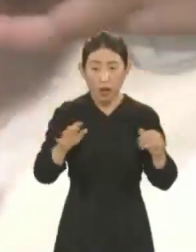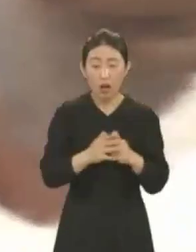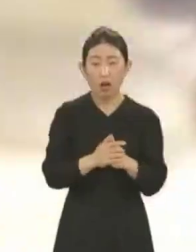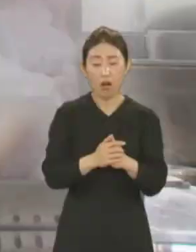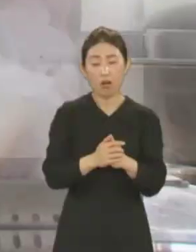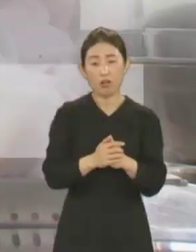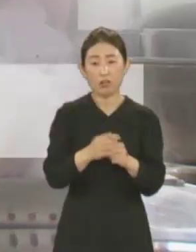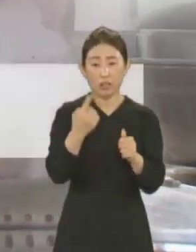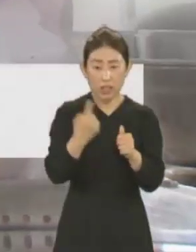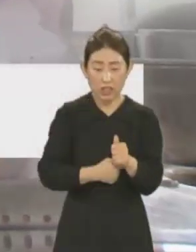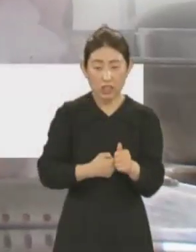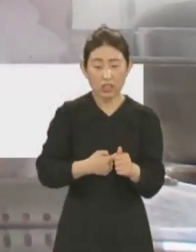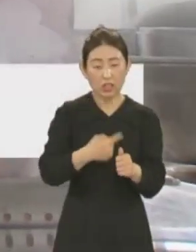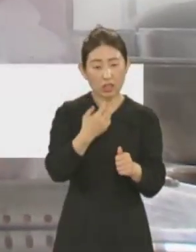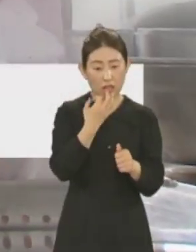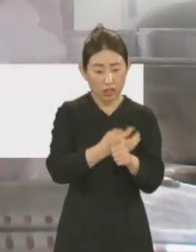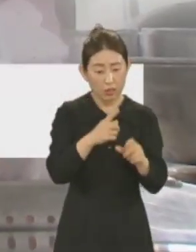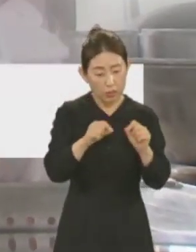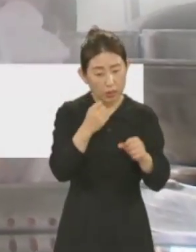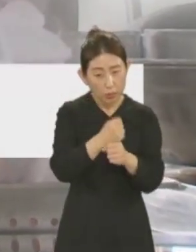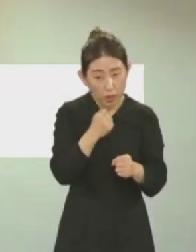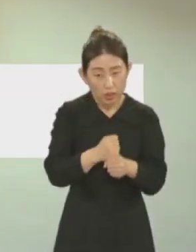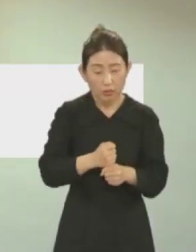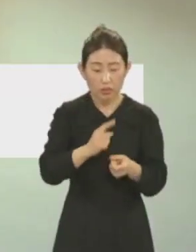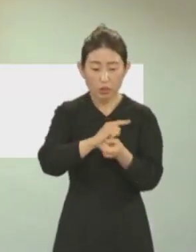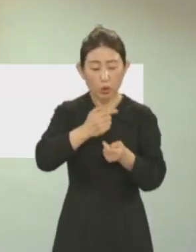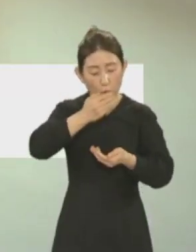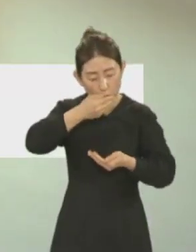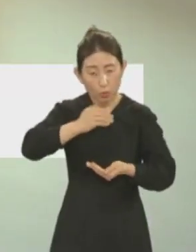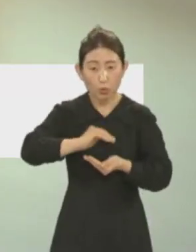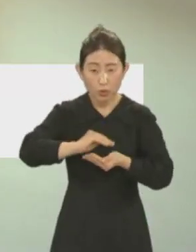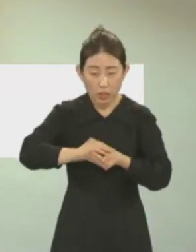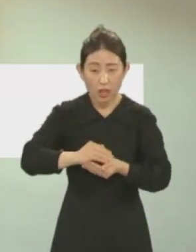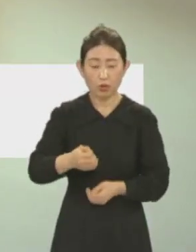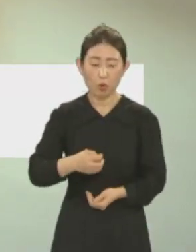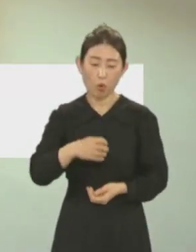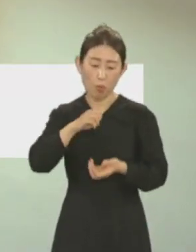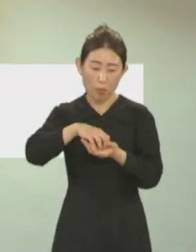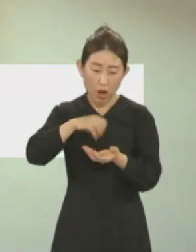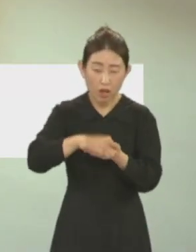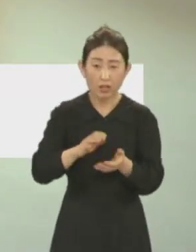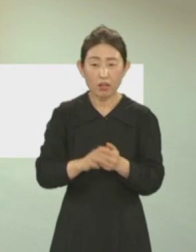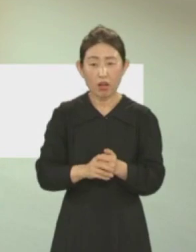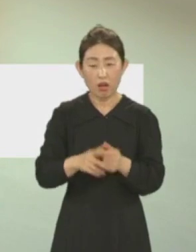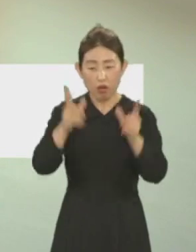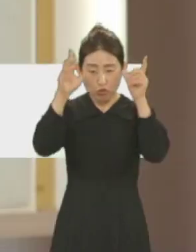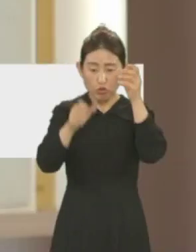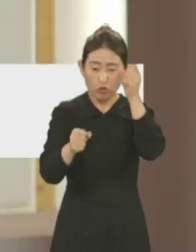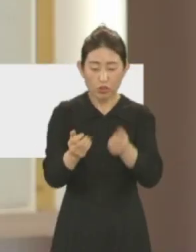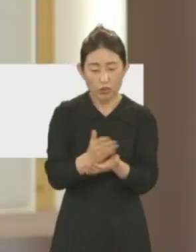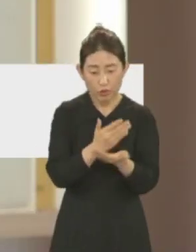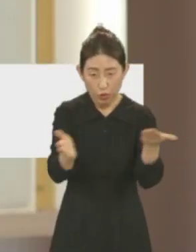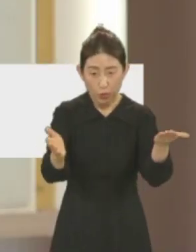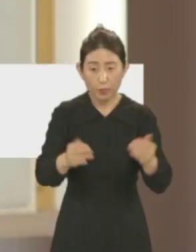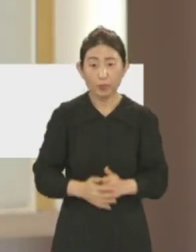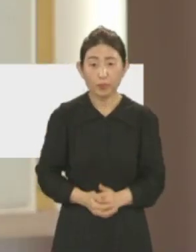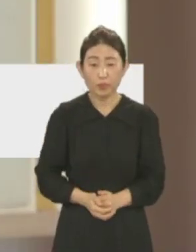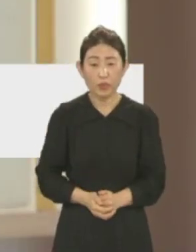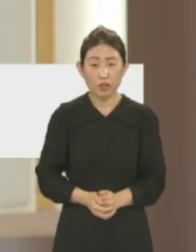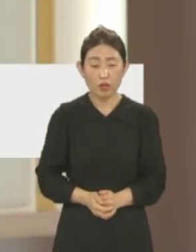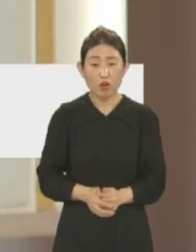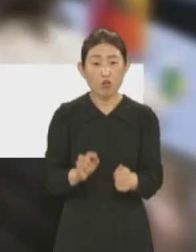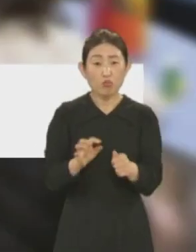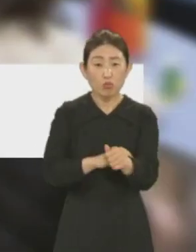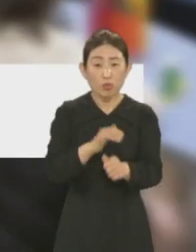참여 정도에 따라 식단을 간소화하거나 도시락지참 빵이나 우유 등 대체식을 제공할 예정입니다 또 파업으로